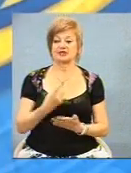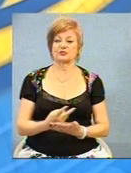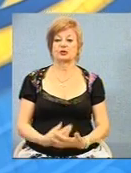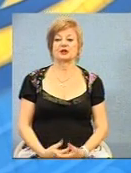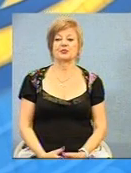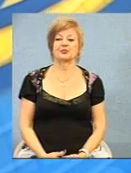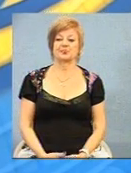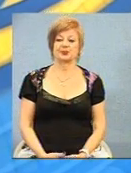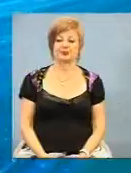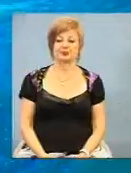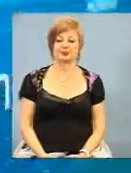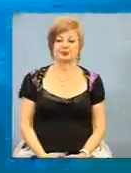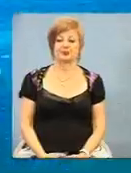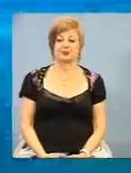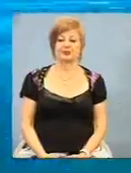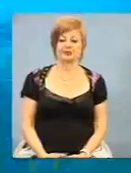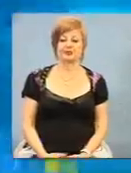побачите.